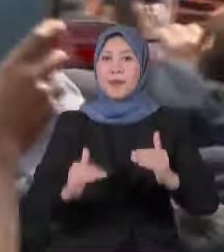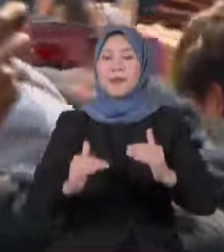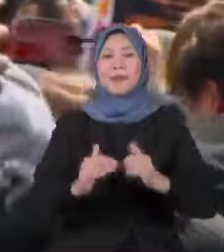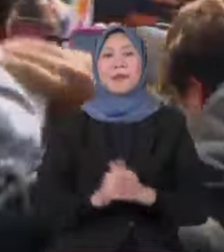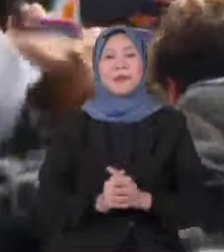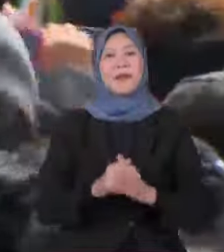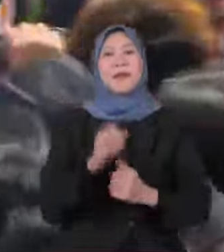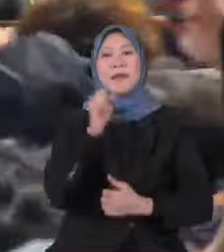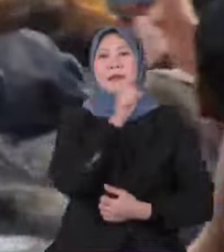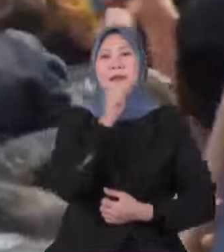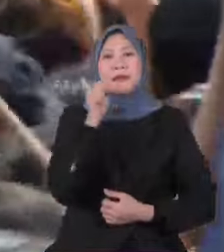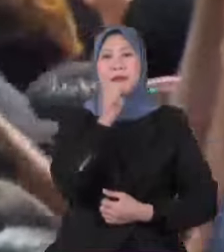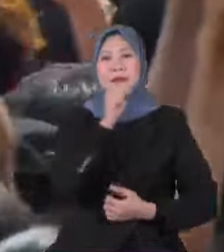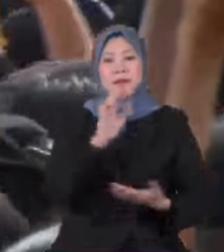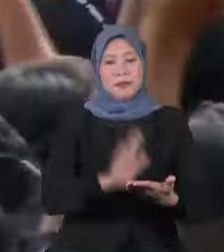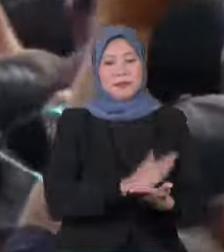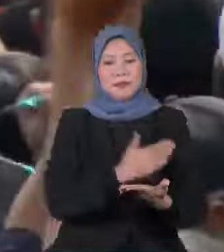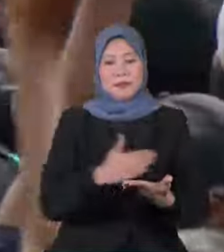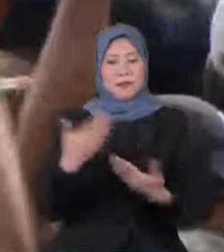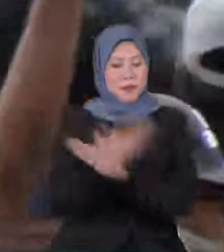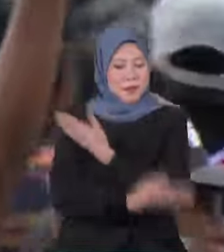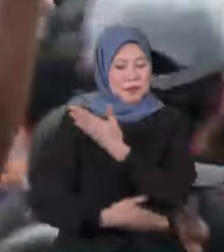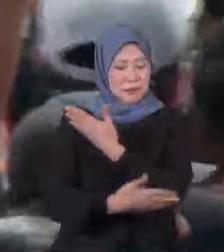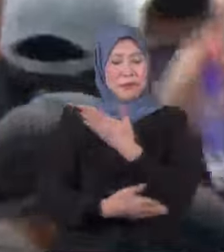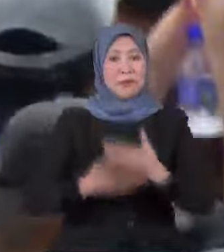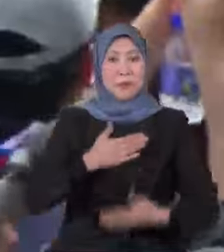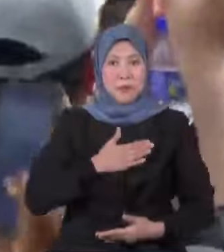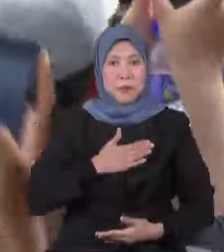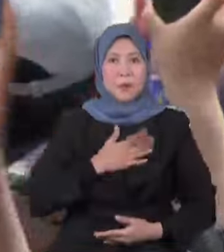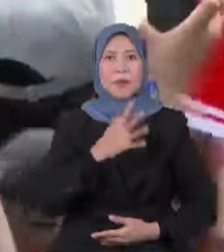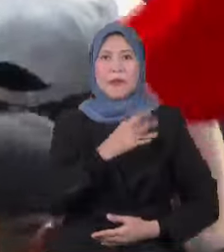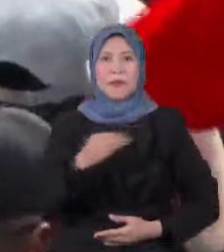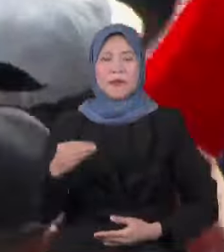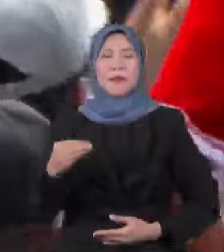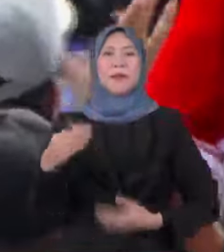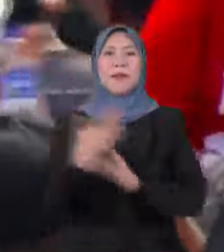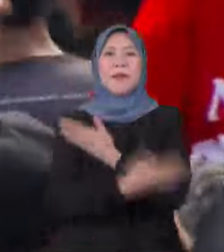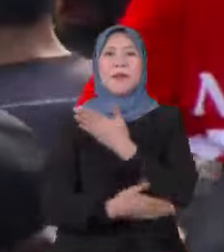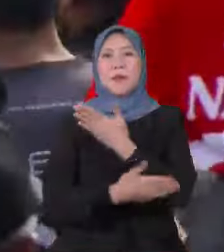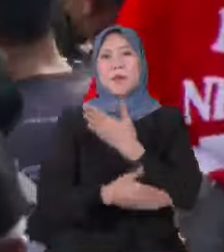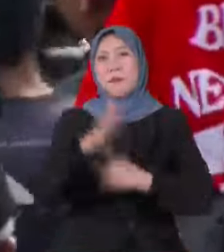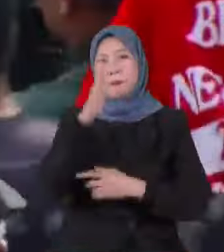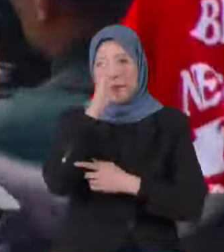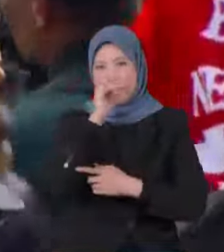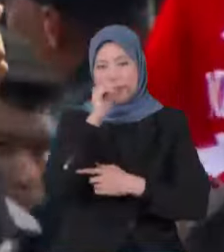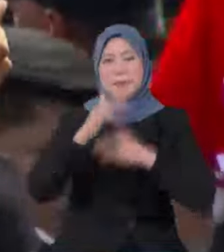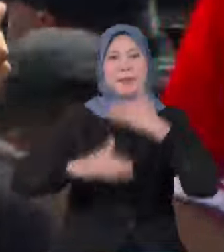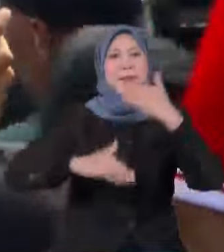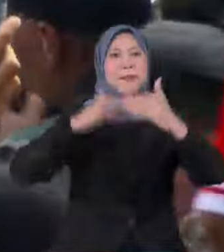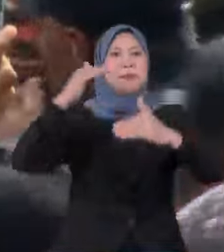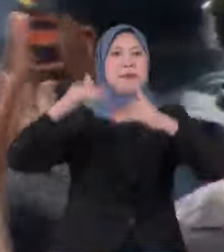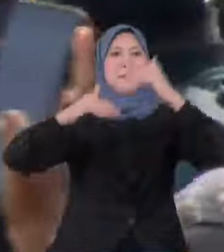sama-sama menyanyikan lagu Negaraku dan lagu Melaka Maju Jaya.